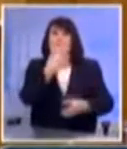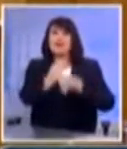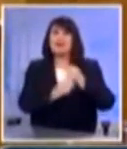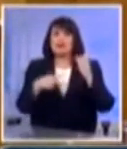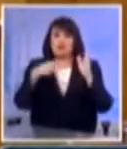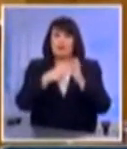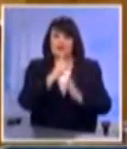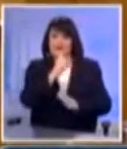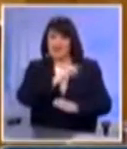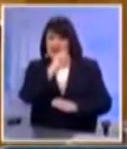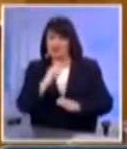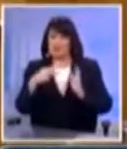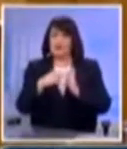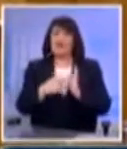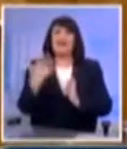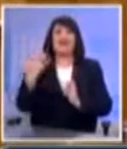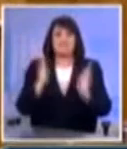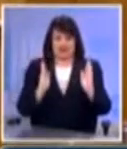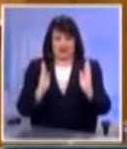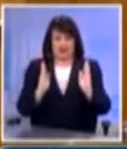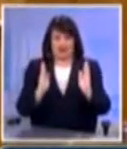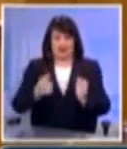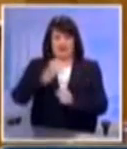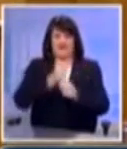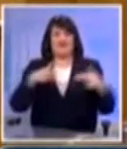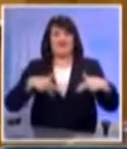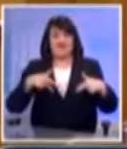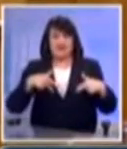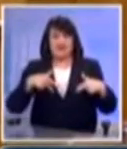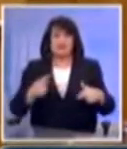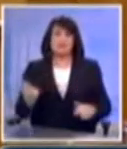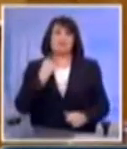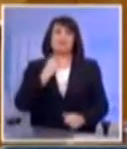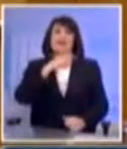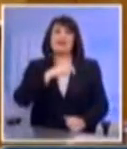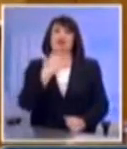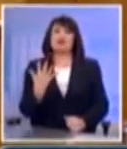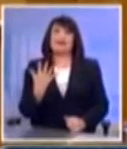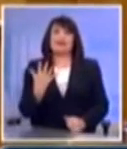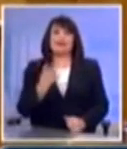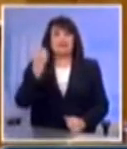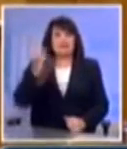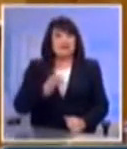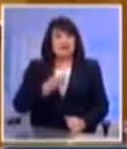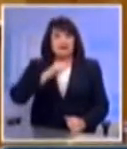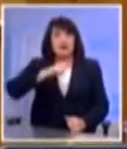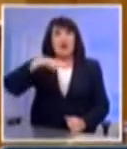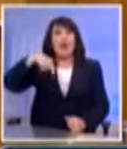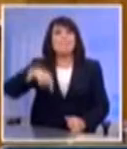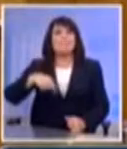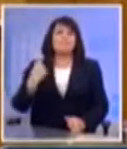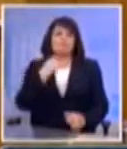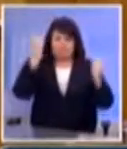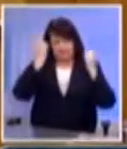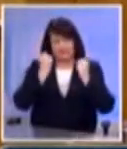στο 15, κατά τη διάρκεια των οποίων χάσαμε το 25% του εθνικού μας πλούτου. Μια ανίποτη